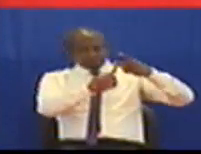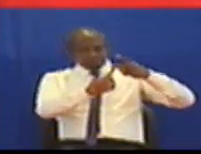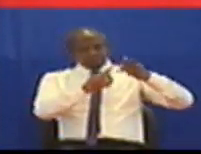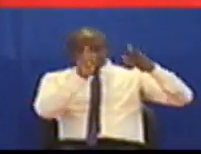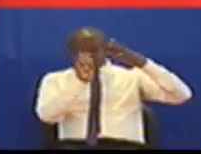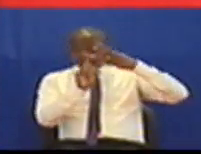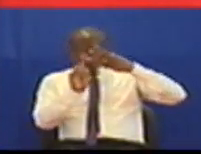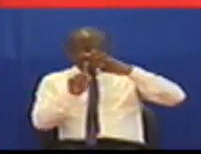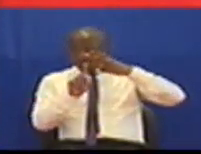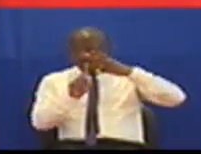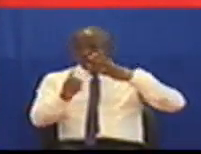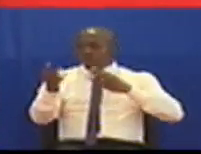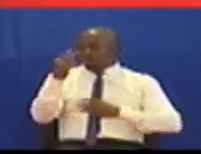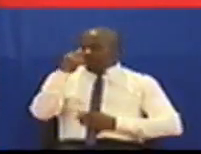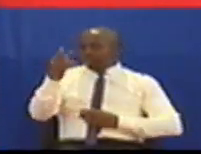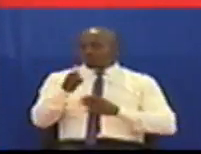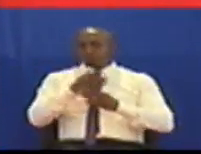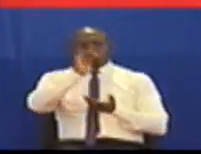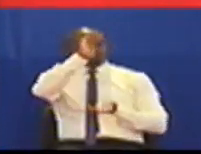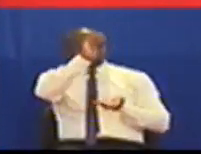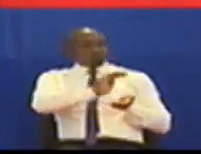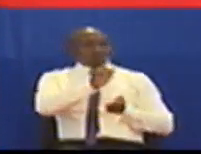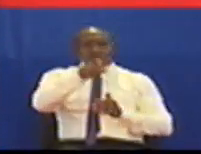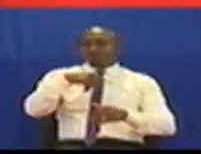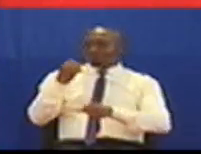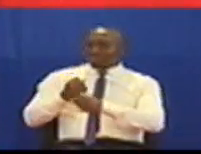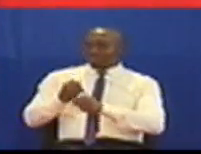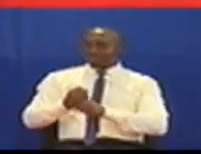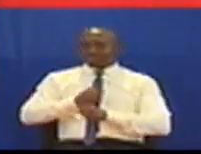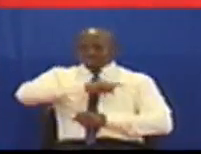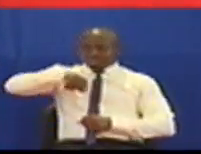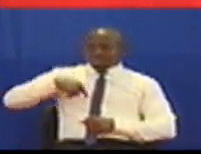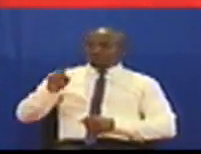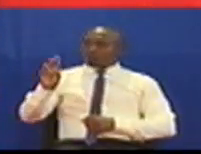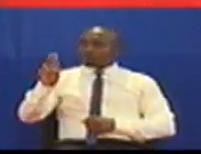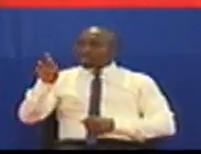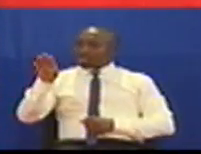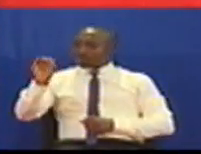naomba tuangalie swala la upungufu wa wafanyakazi. Sisi kwa mfano Urambo tuna upungufu wa